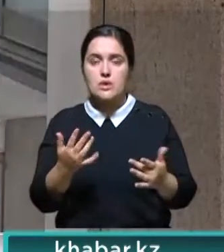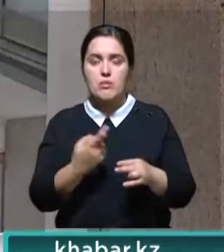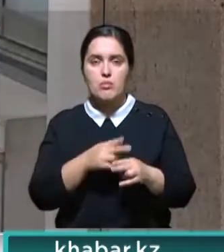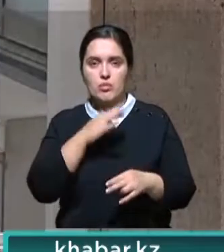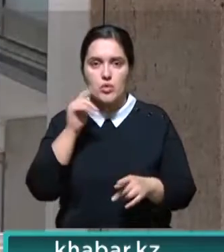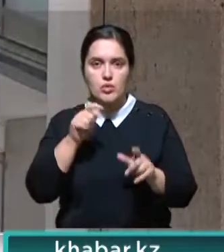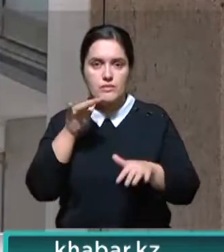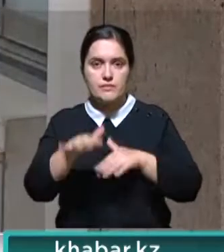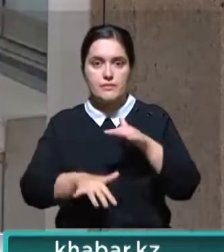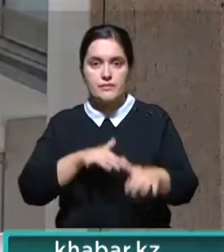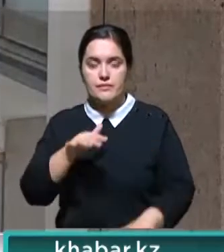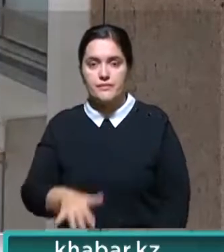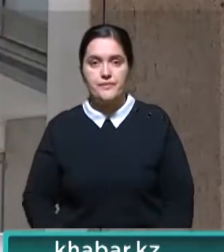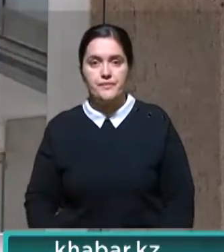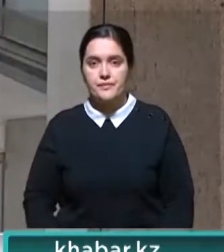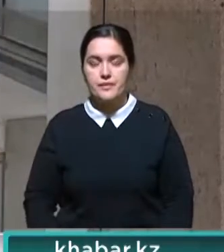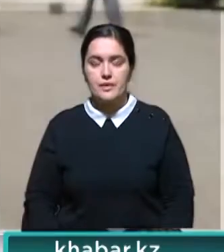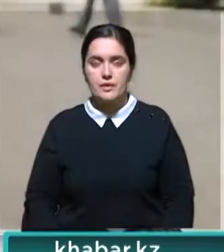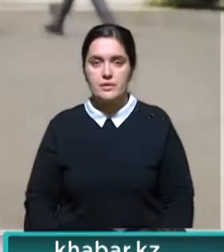возможности центров вакцинации.